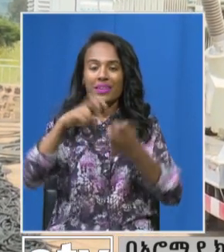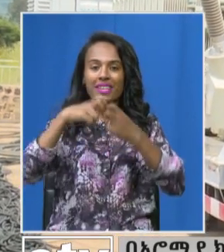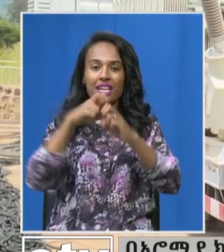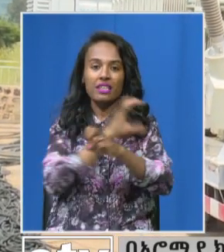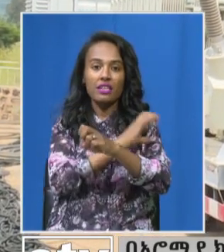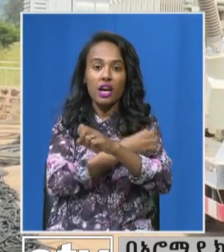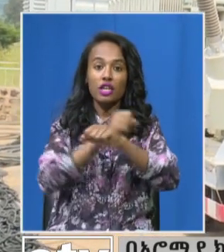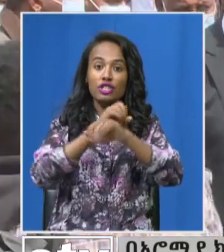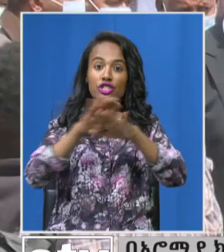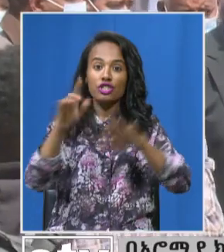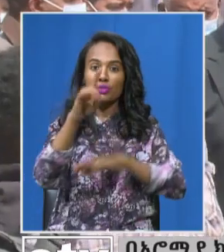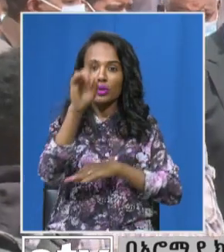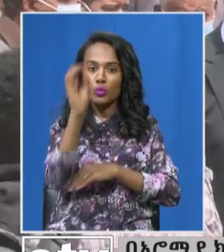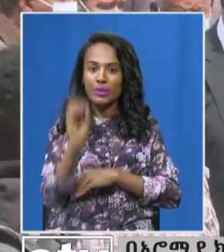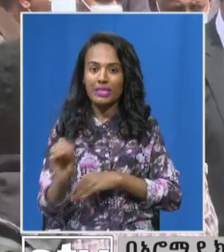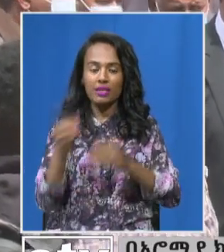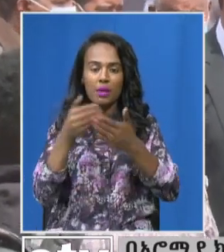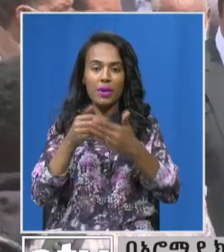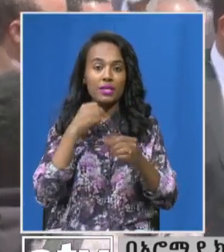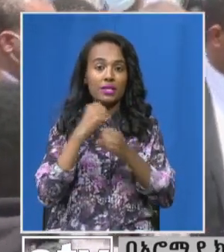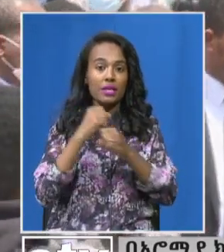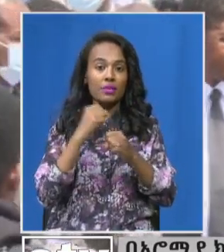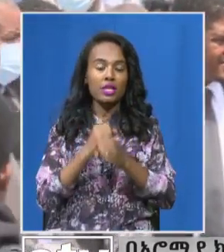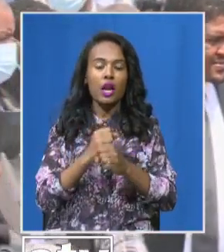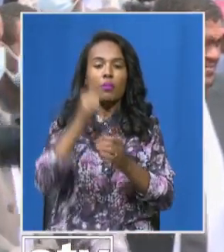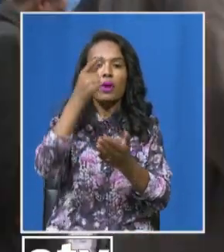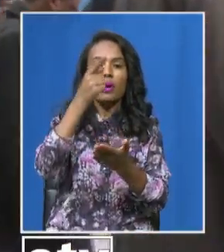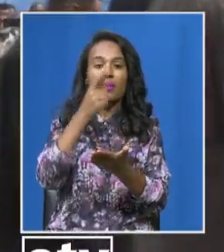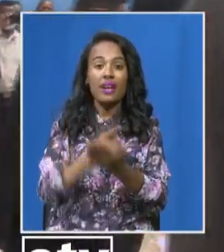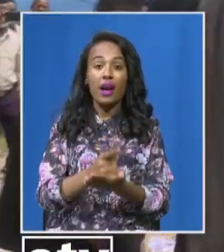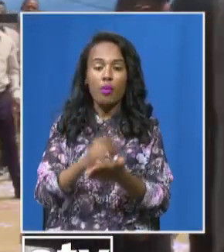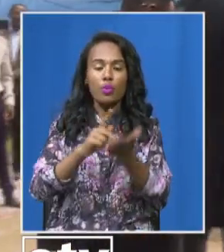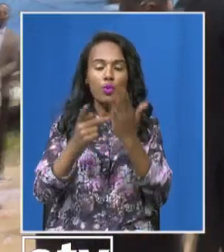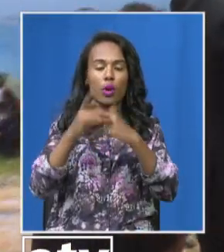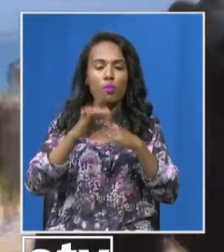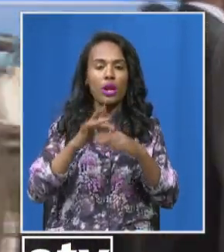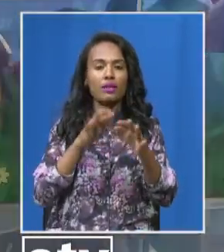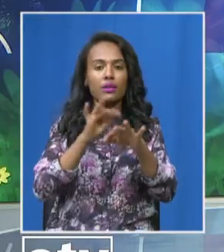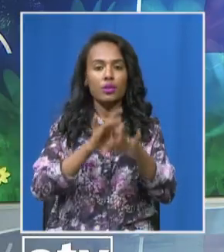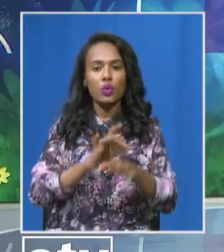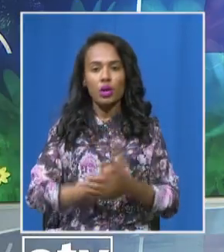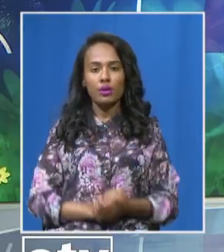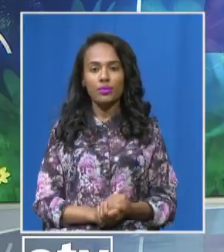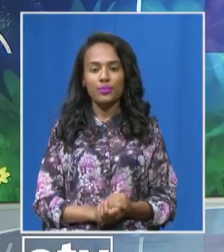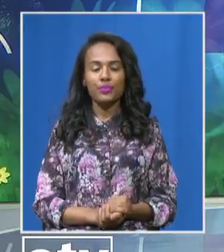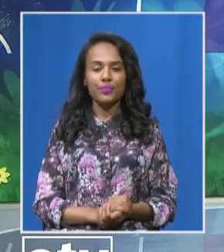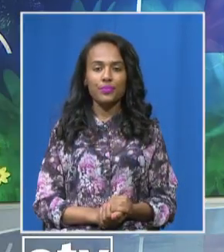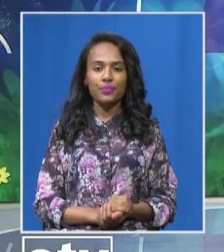ኃይል ስርጭትን 100% ለማድረስ እንደሚሰራም በመረቃ ፕሮግራሙ ላይ ተጠቅሷል።